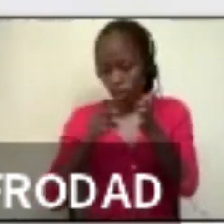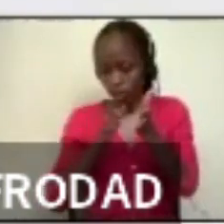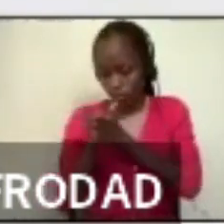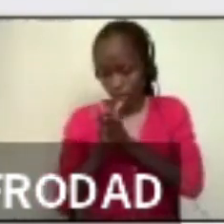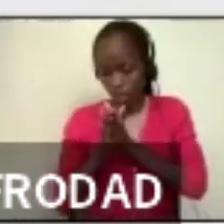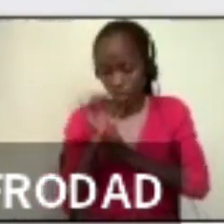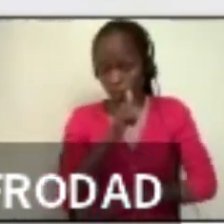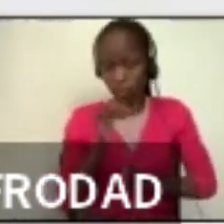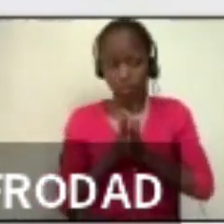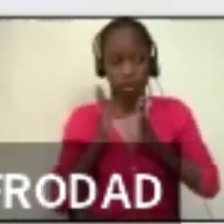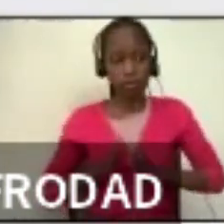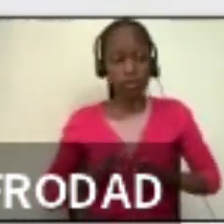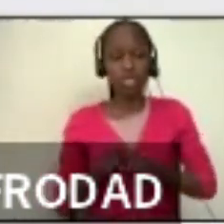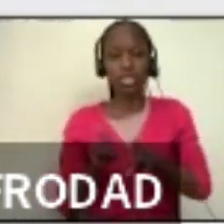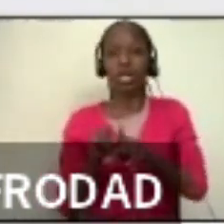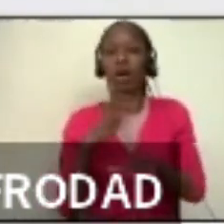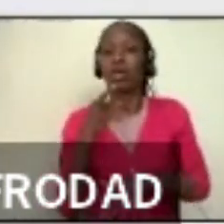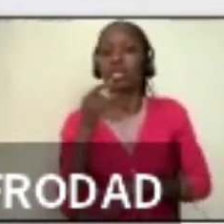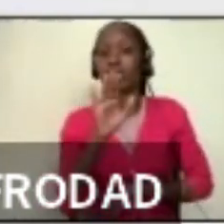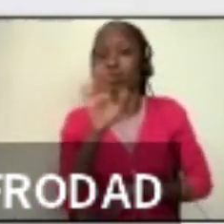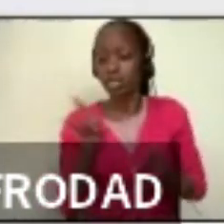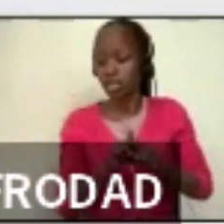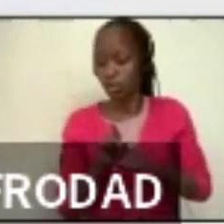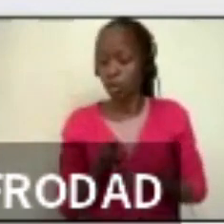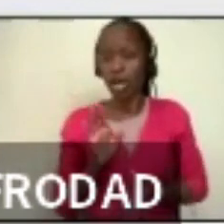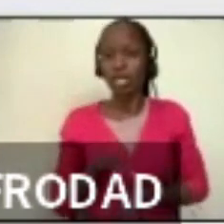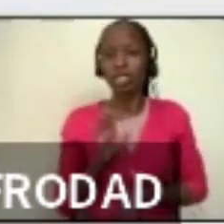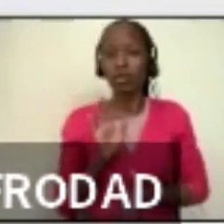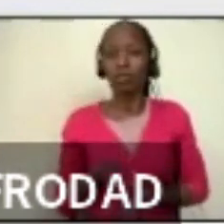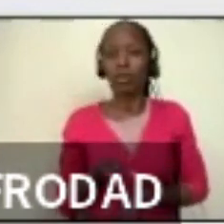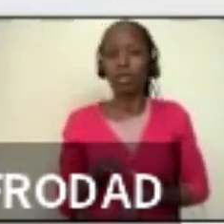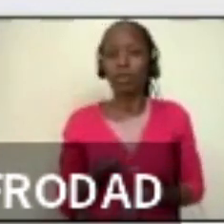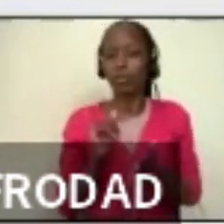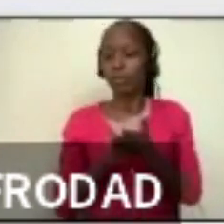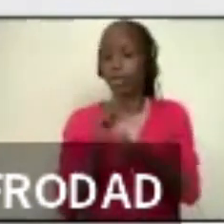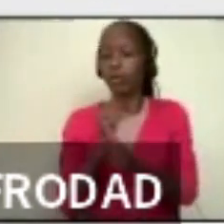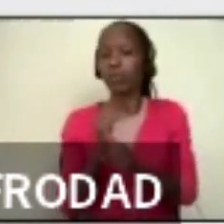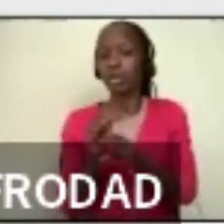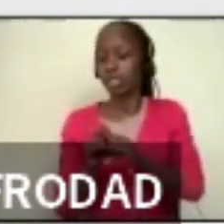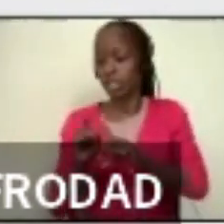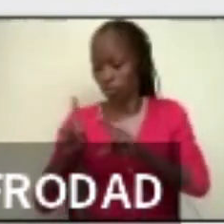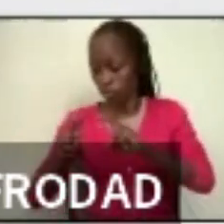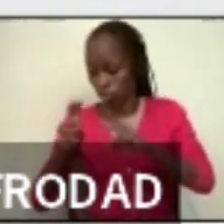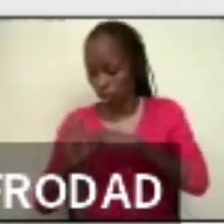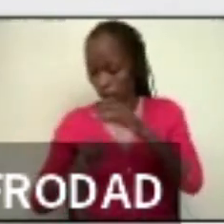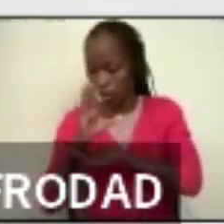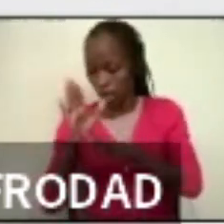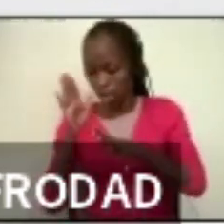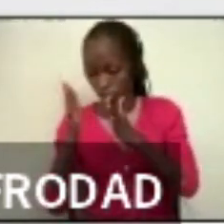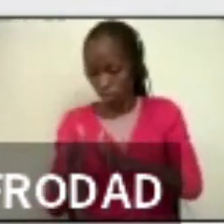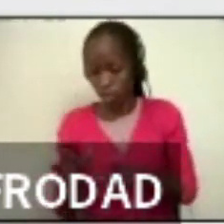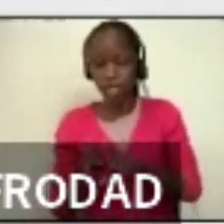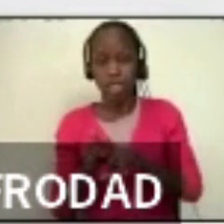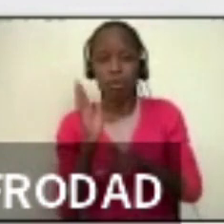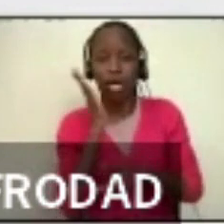Mais je dois vous dire qu'en tant que femme, journaliste d'investigation et mère, ça doit être un tout petit peu plus